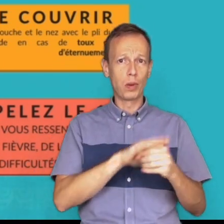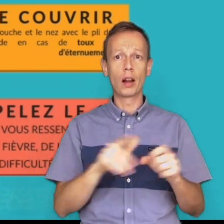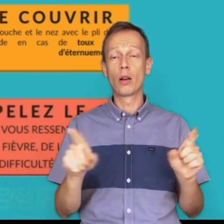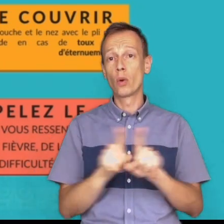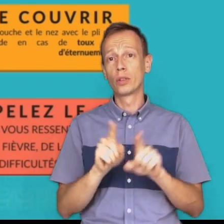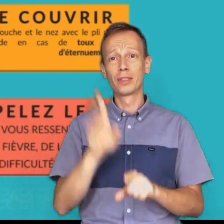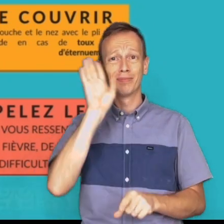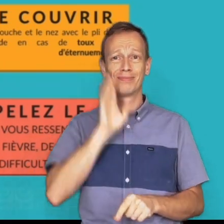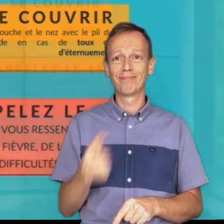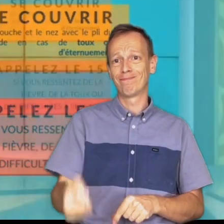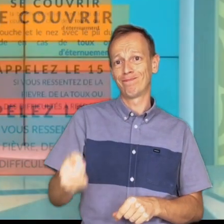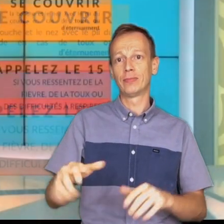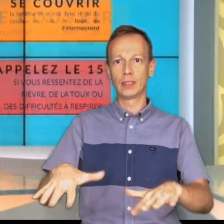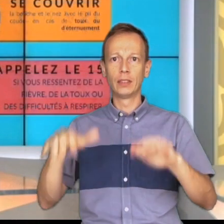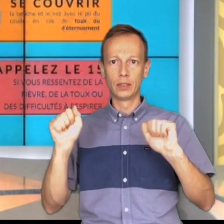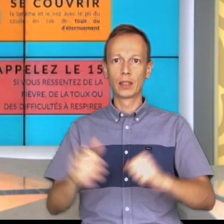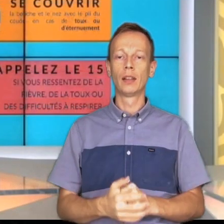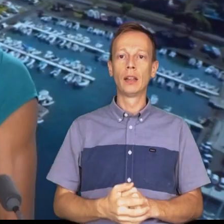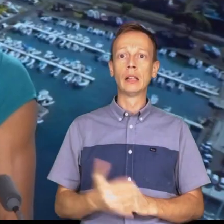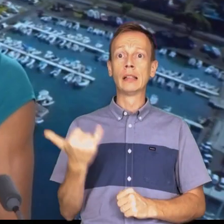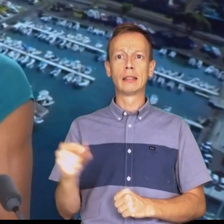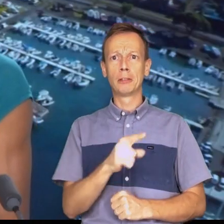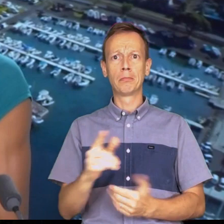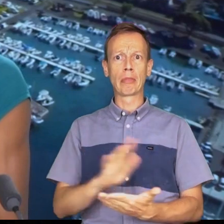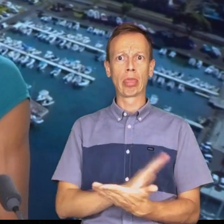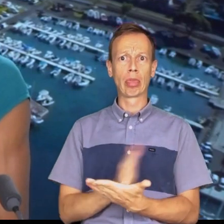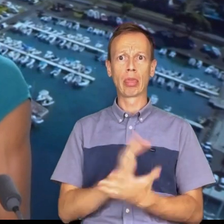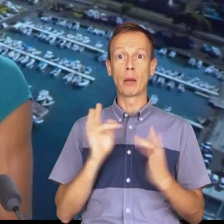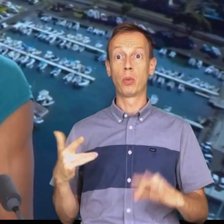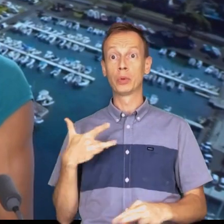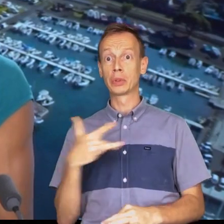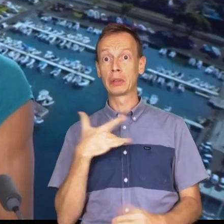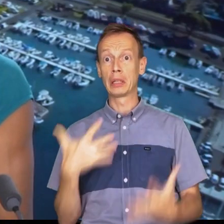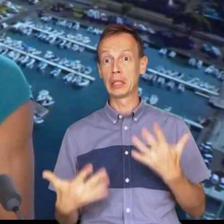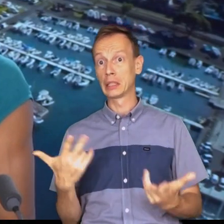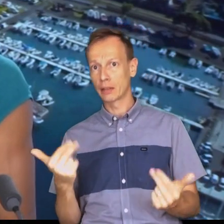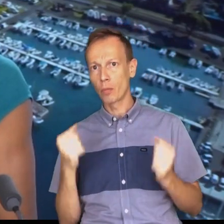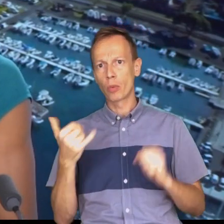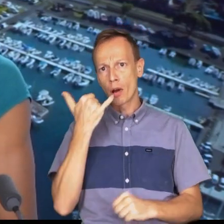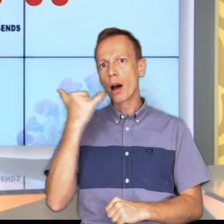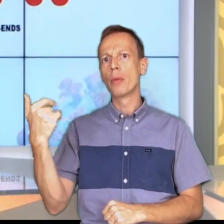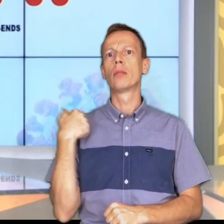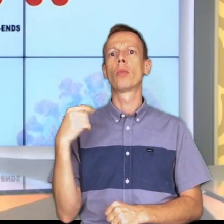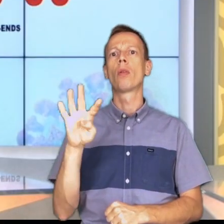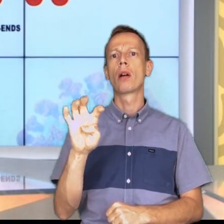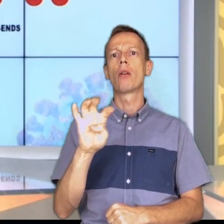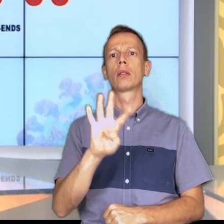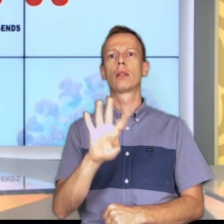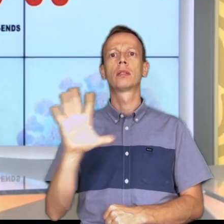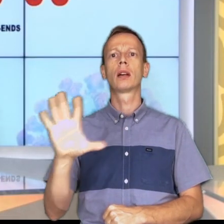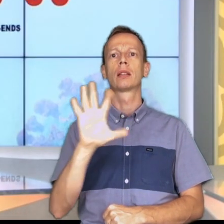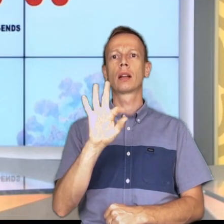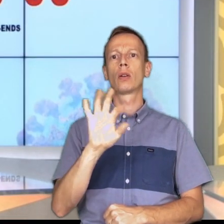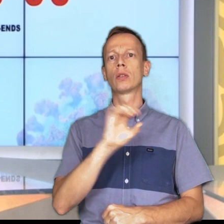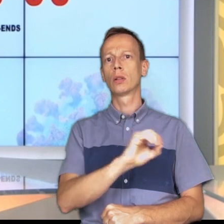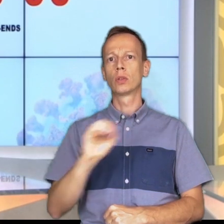surtout évitez de vous serrer la main. Si vous avez des doutes sur votre état de santé, vous pouvez appeler le 40 45 50